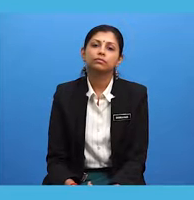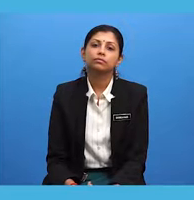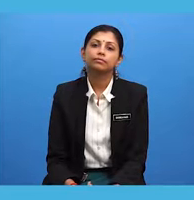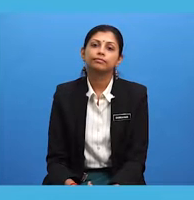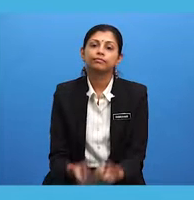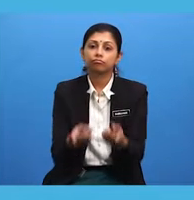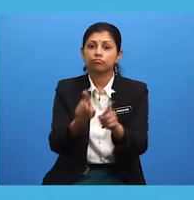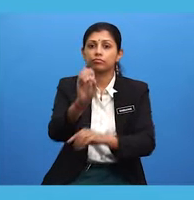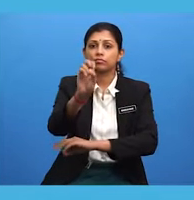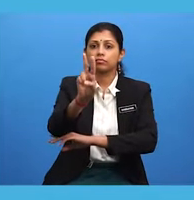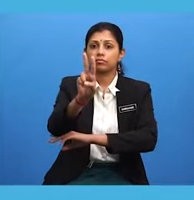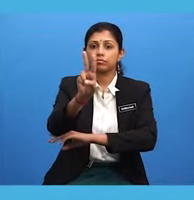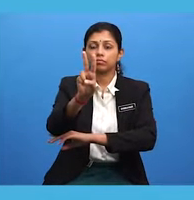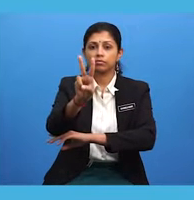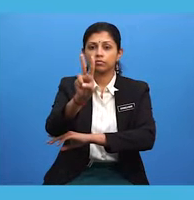ovulasi berlaku?